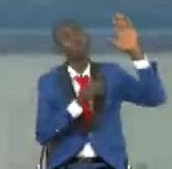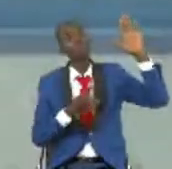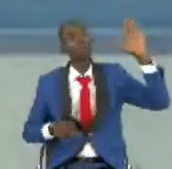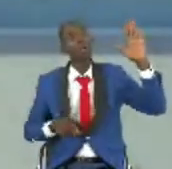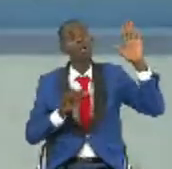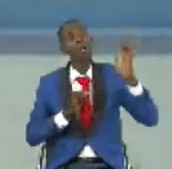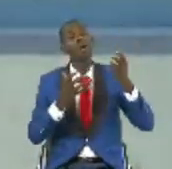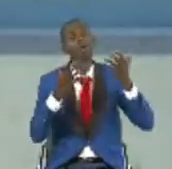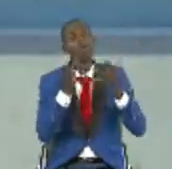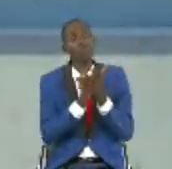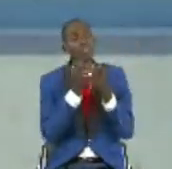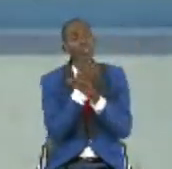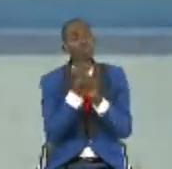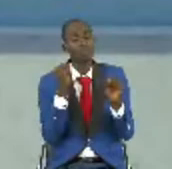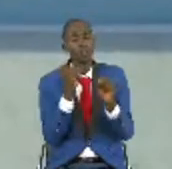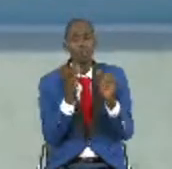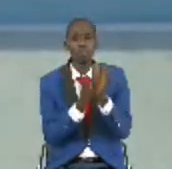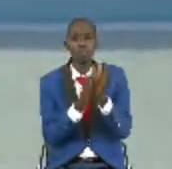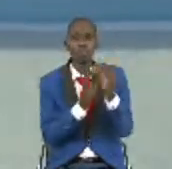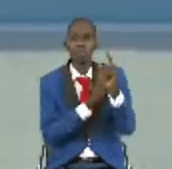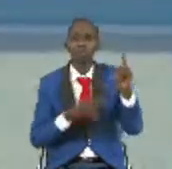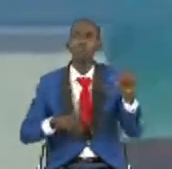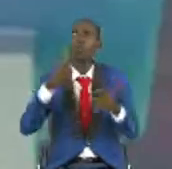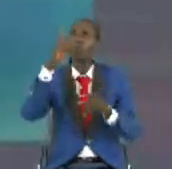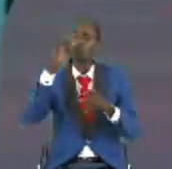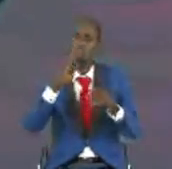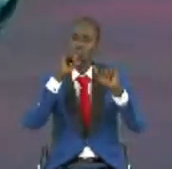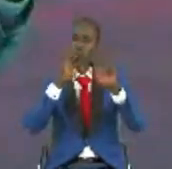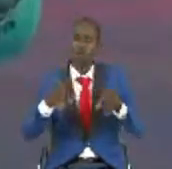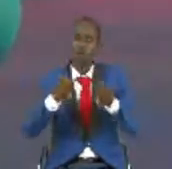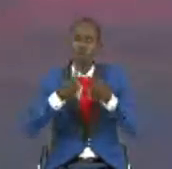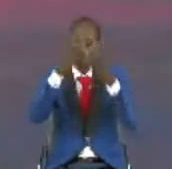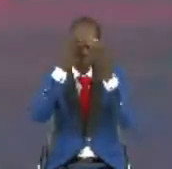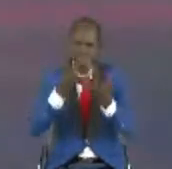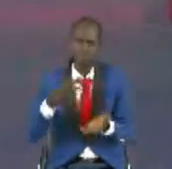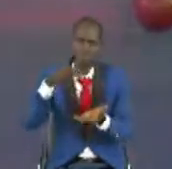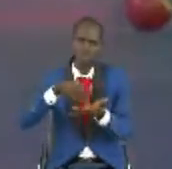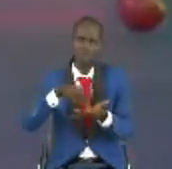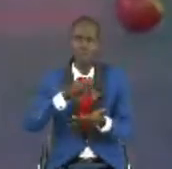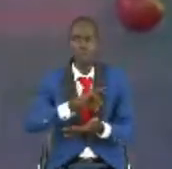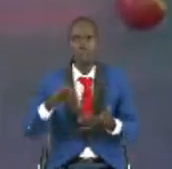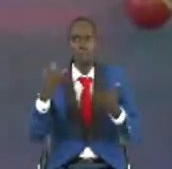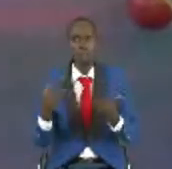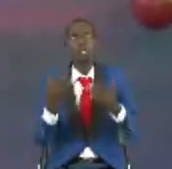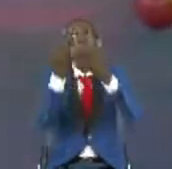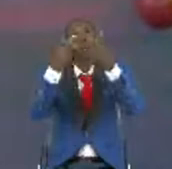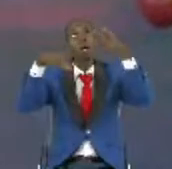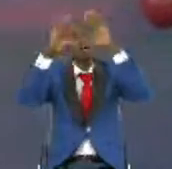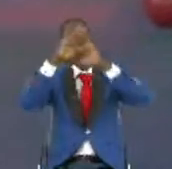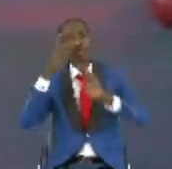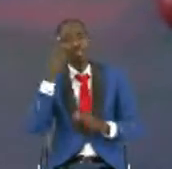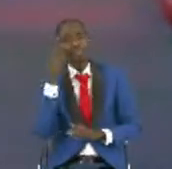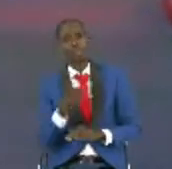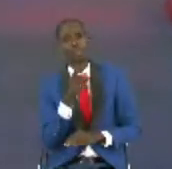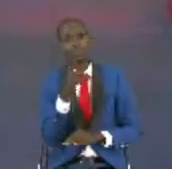cette rédemption, c'est pour moi. Oh, gloire à Dieu. Que Dieu vous bénisse, que Dieu vous bénisse. Le ciel vous voit maintenant là-bas.